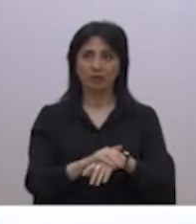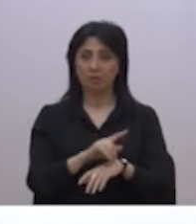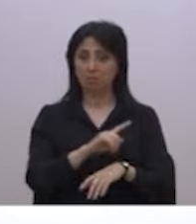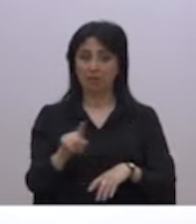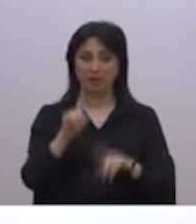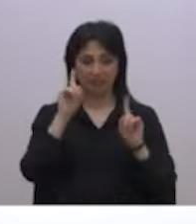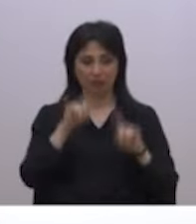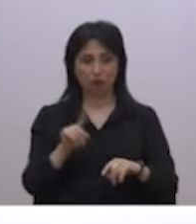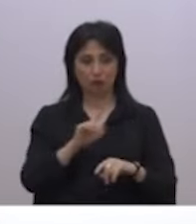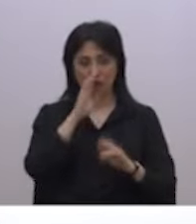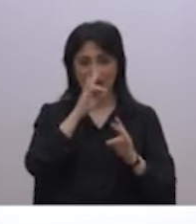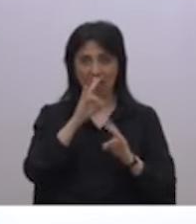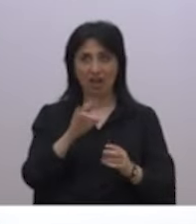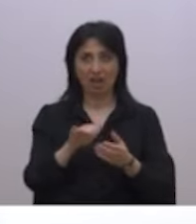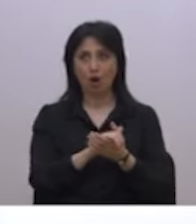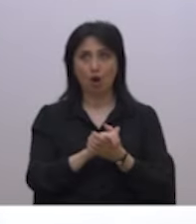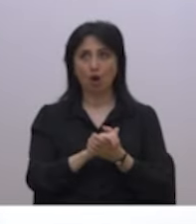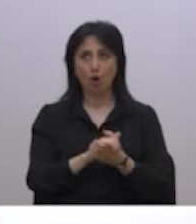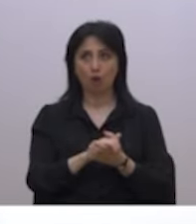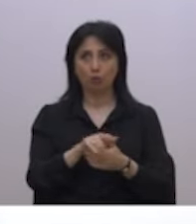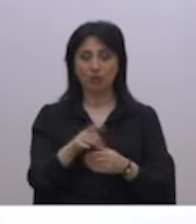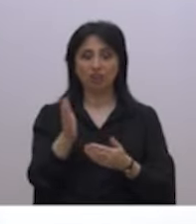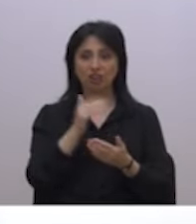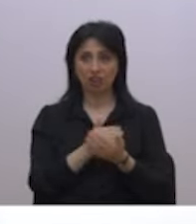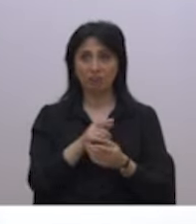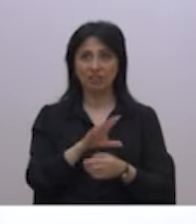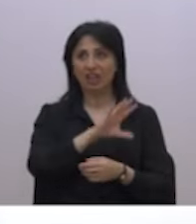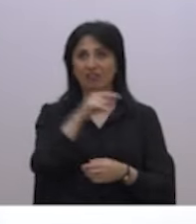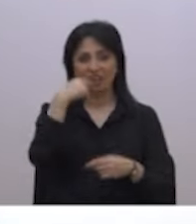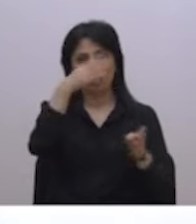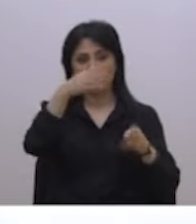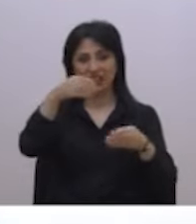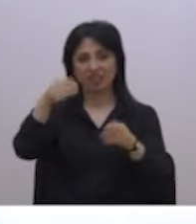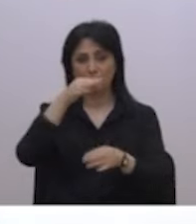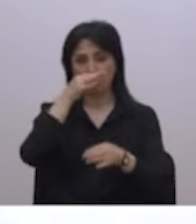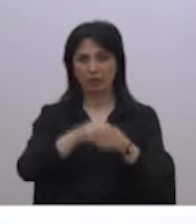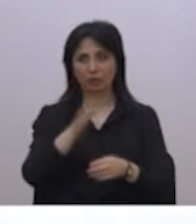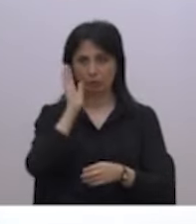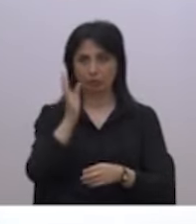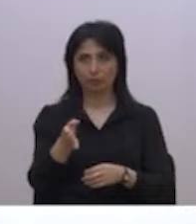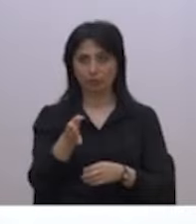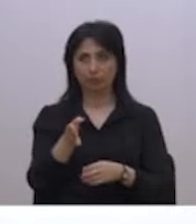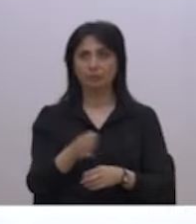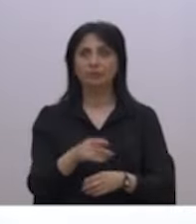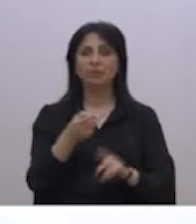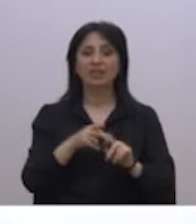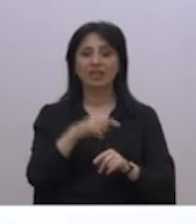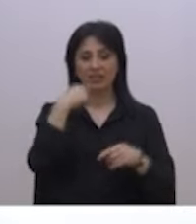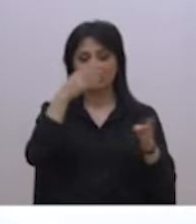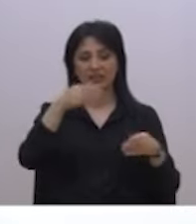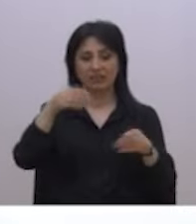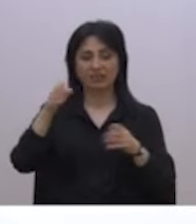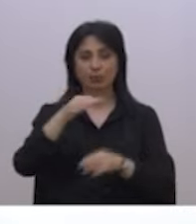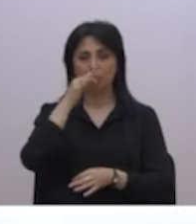მაგრამ იცოდეთ, რომ ღალატის კოლექტიური აქტის შემდეგ ყველას ინდივიდუალური პასუხისგებლობა ეკისრება. და ეს